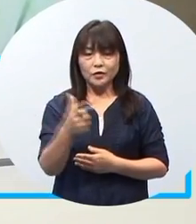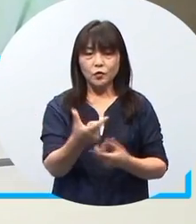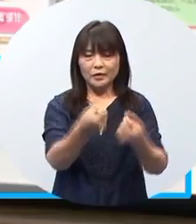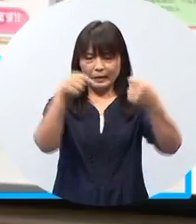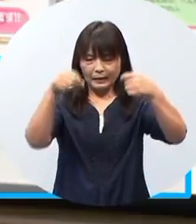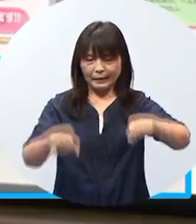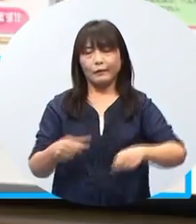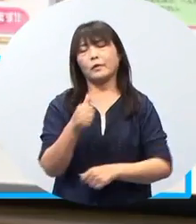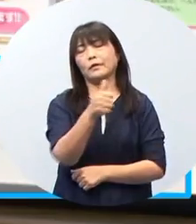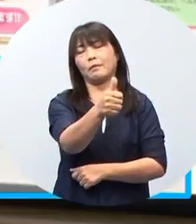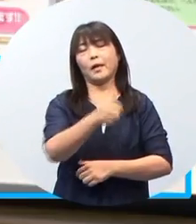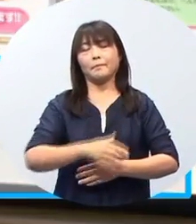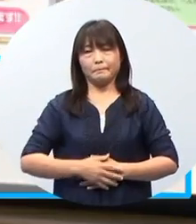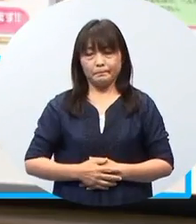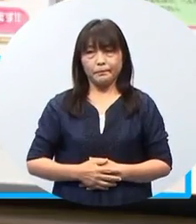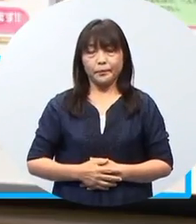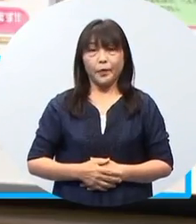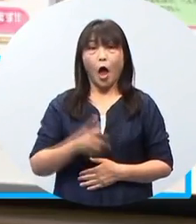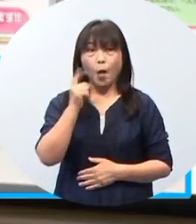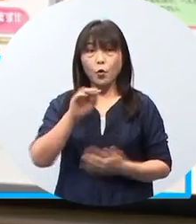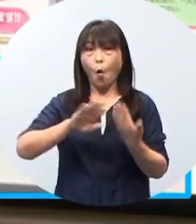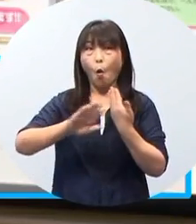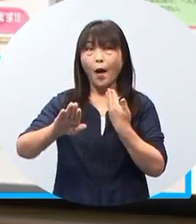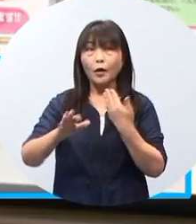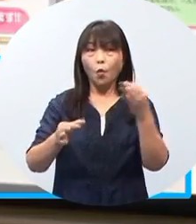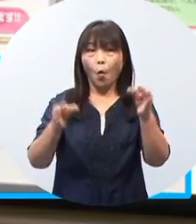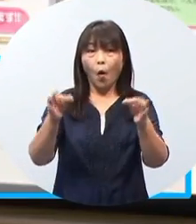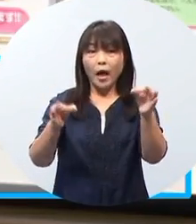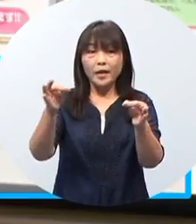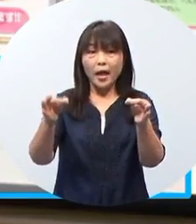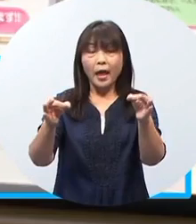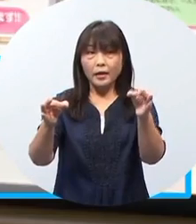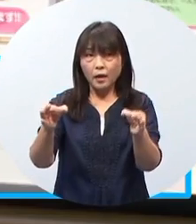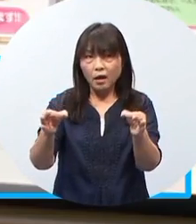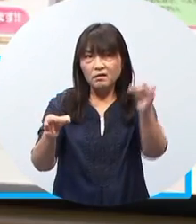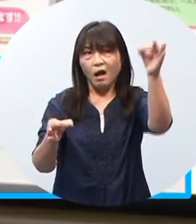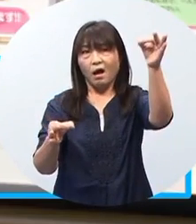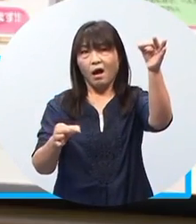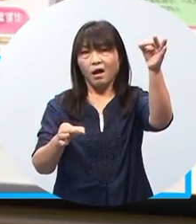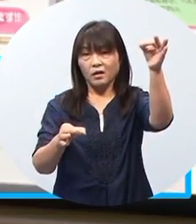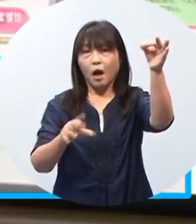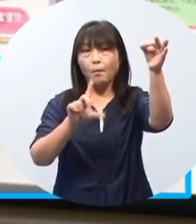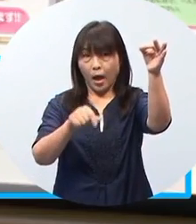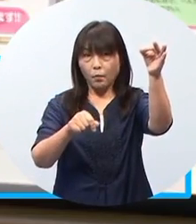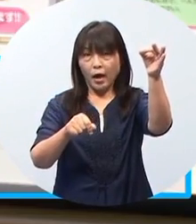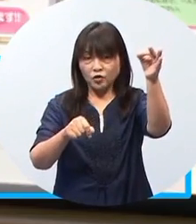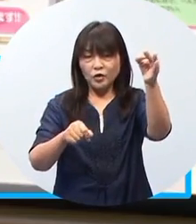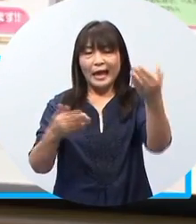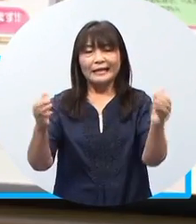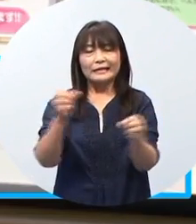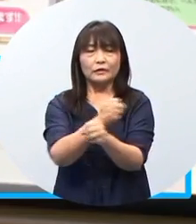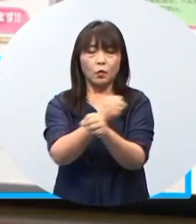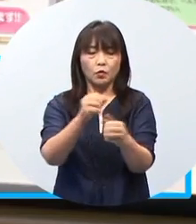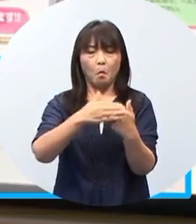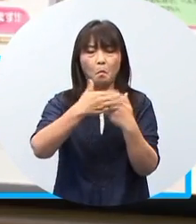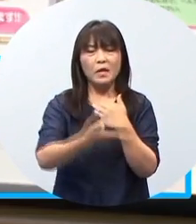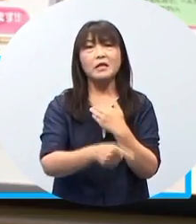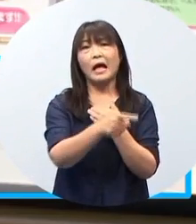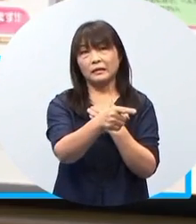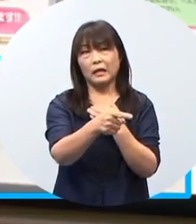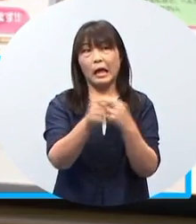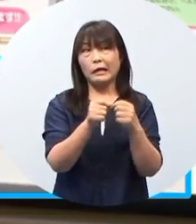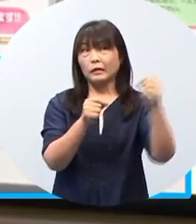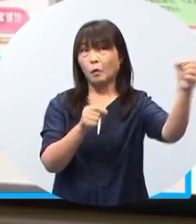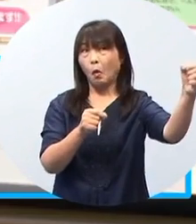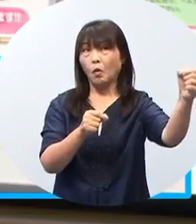。他よりもお値段が高かったりすることもありますし、仕事がいい加減であっても遠くから来た業者さん